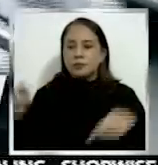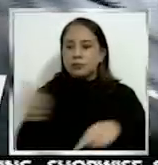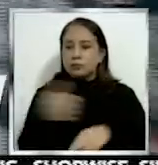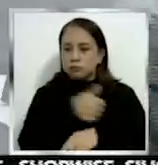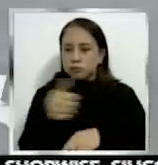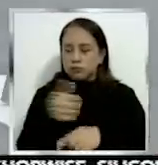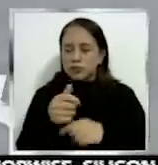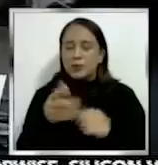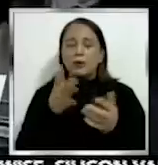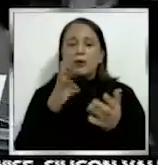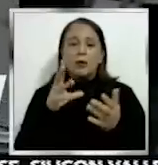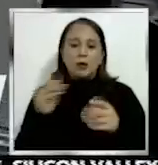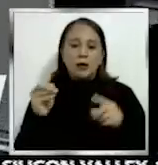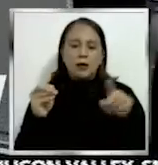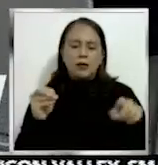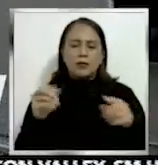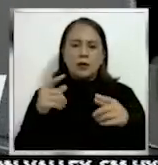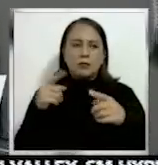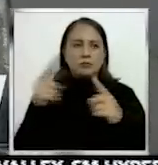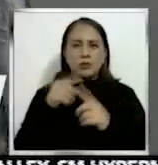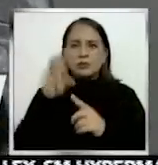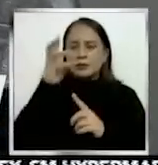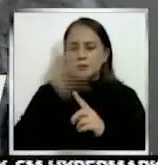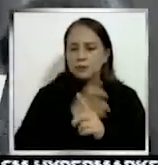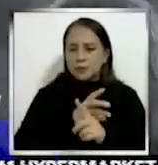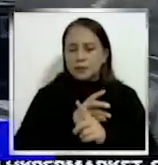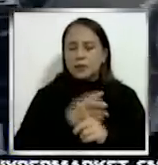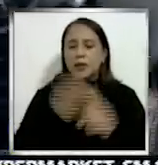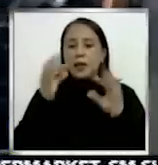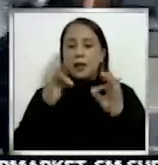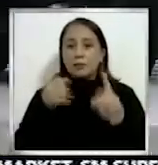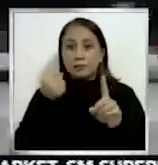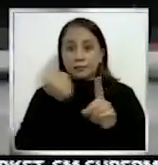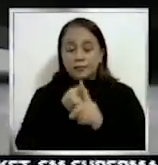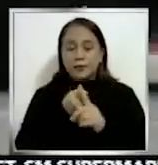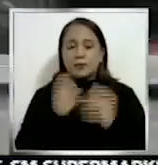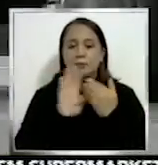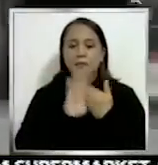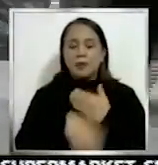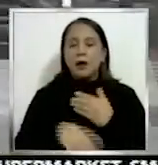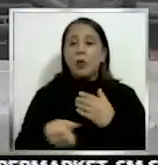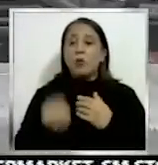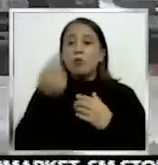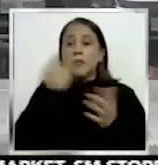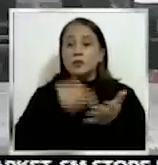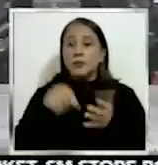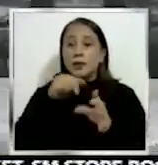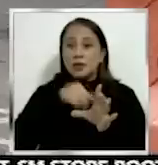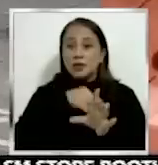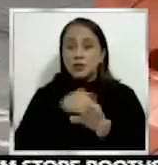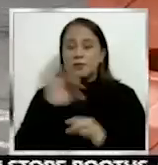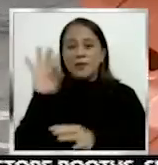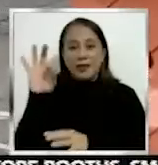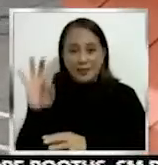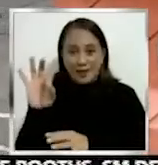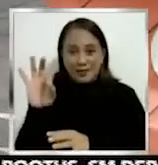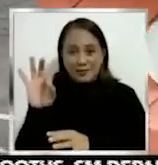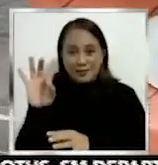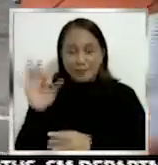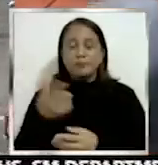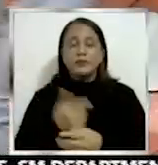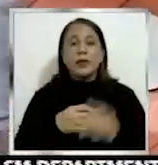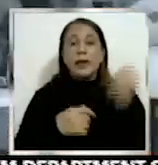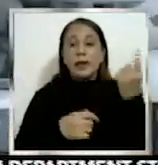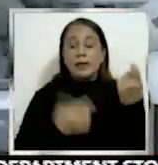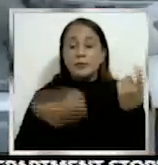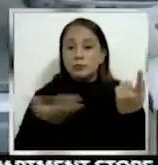ng 6 na buwan. Oras na maging epektibo, balik 9 pesos ang pamasahe sa traditional na jeep, 11 pesos naman sa